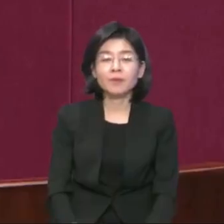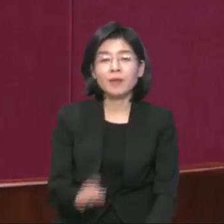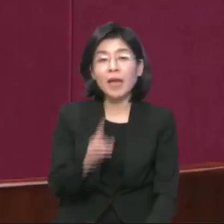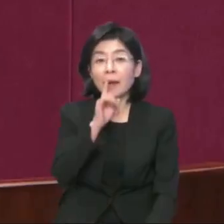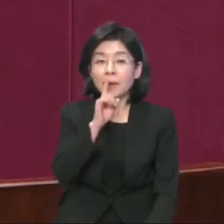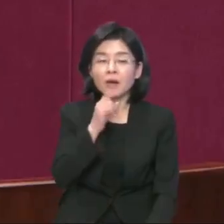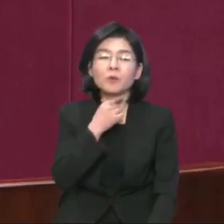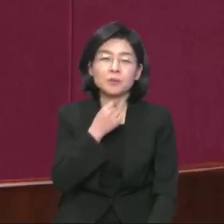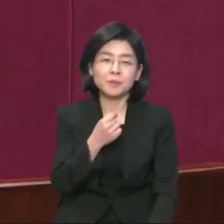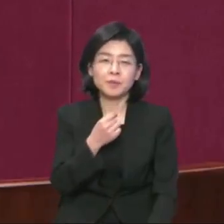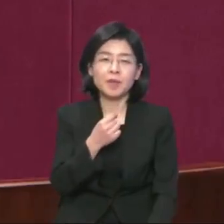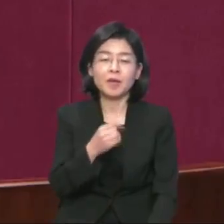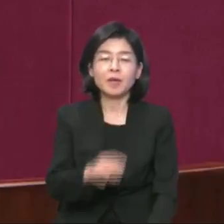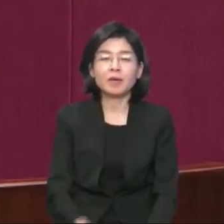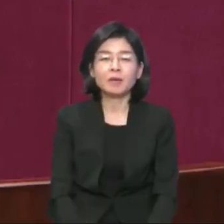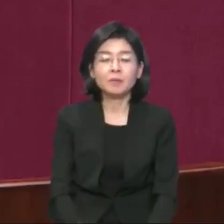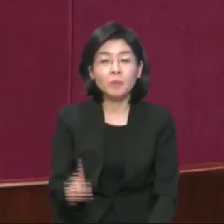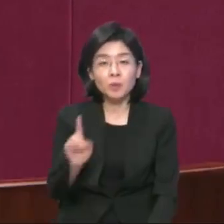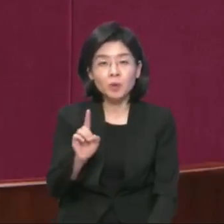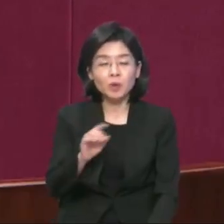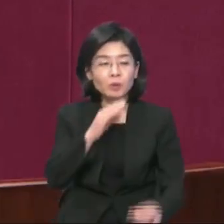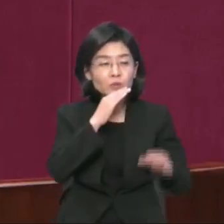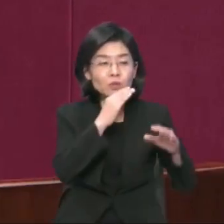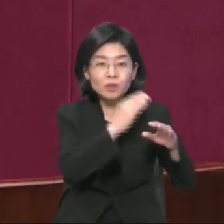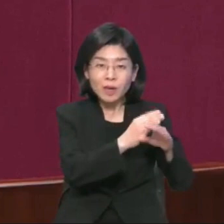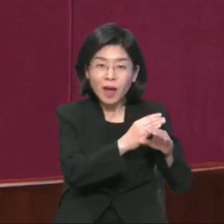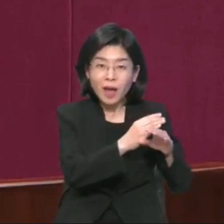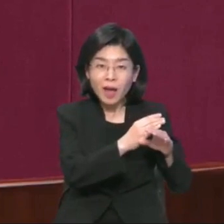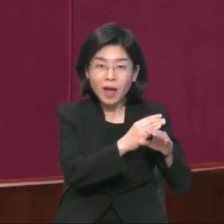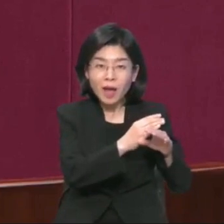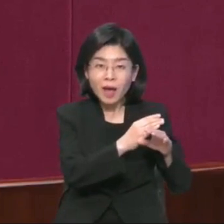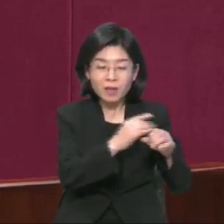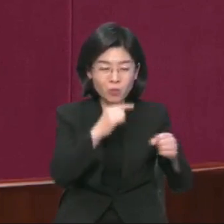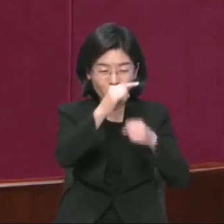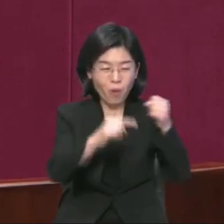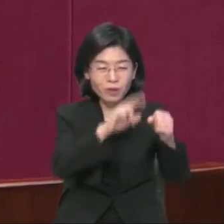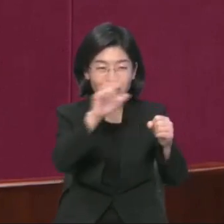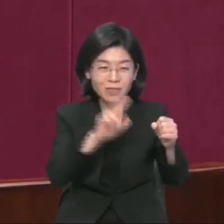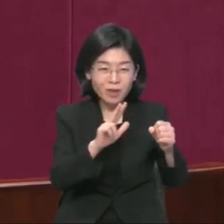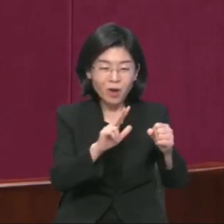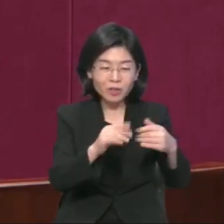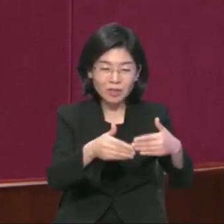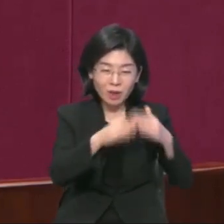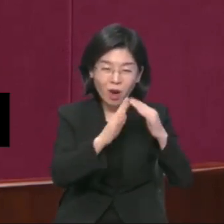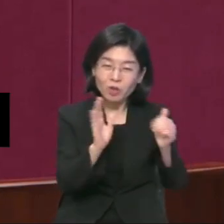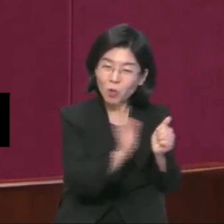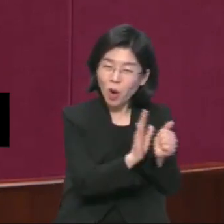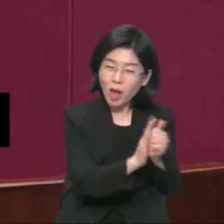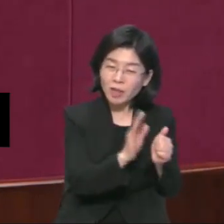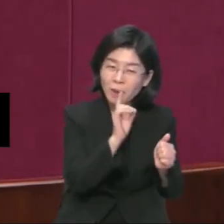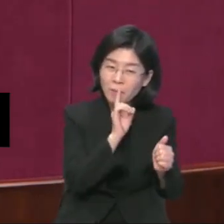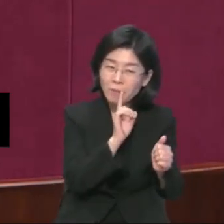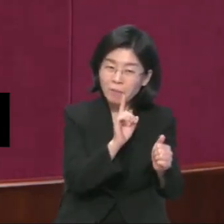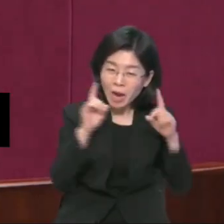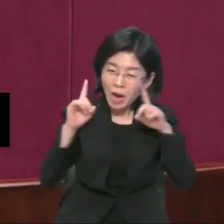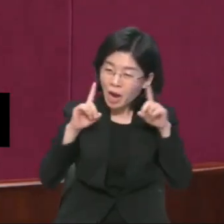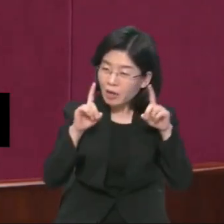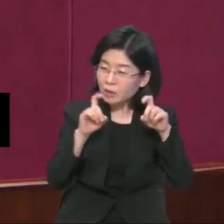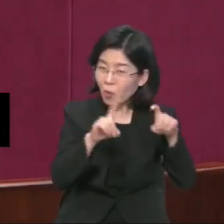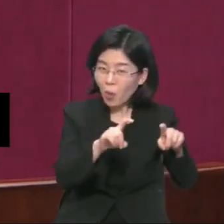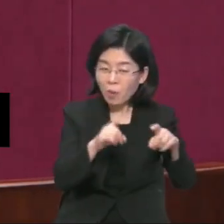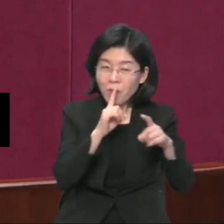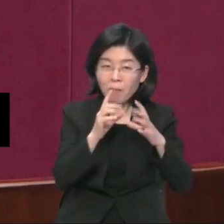예, 제가 마지막으로 한마디만 하겠습니다. 최근 북한 원전과 관련해 여러 가지 정치